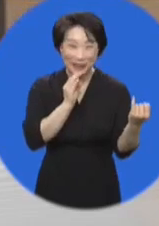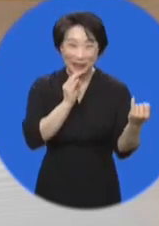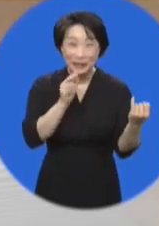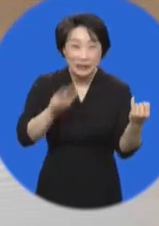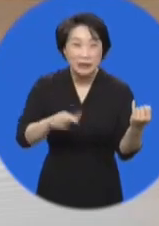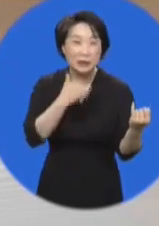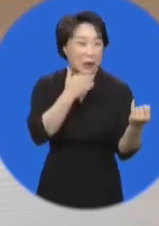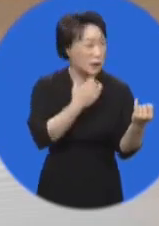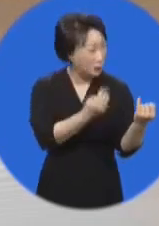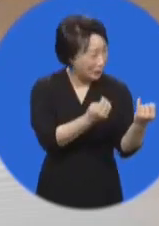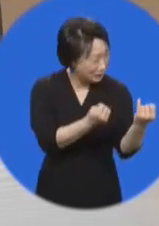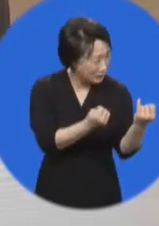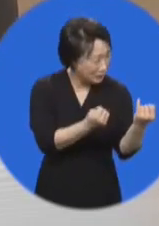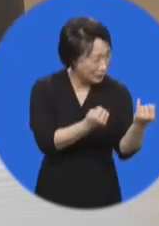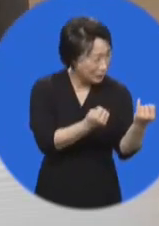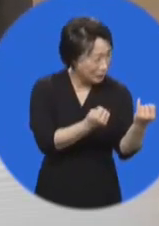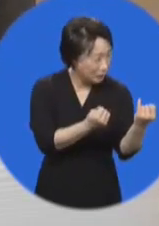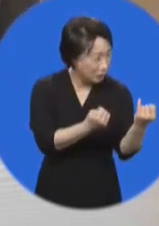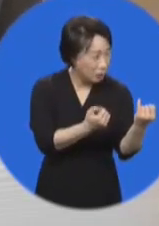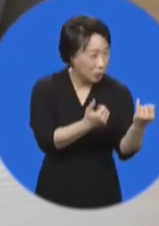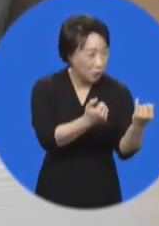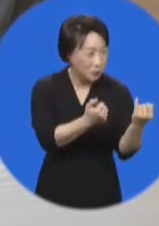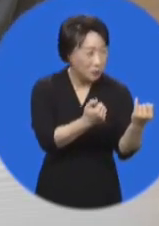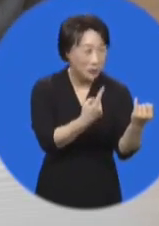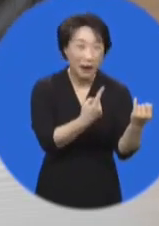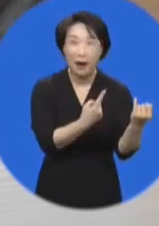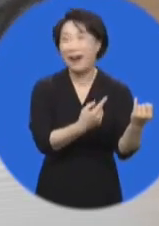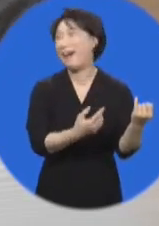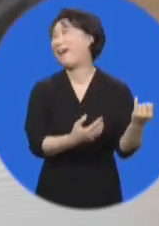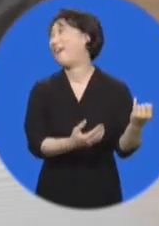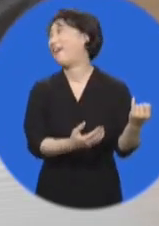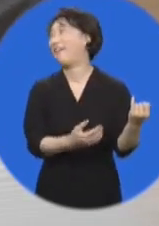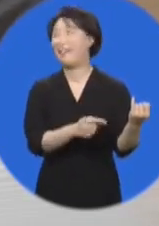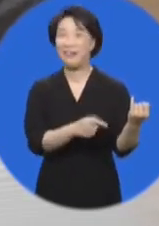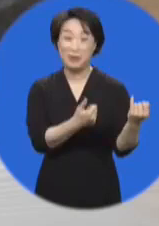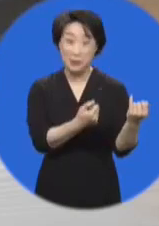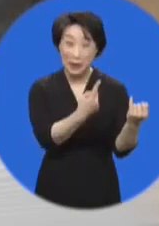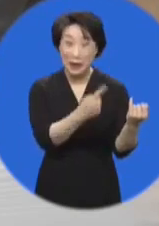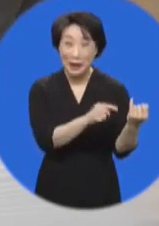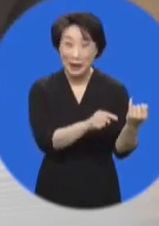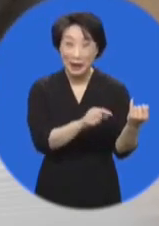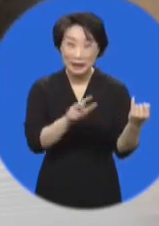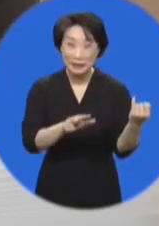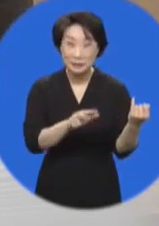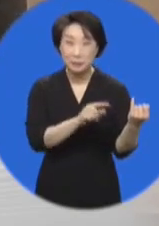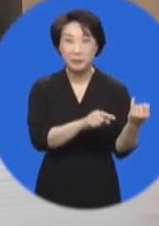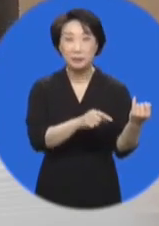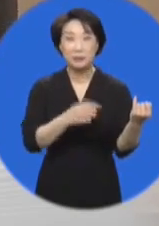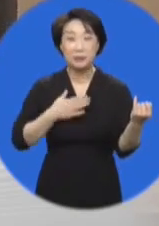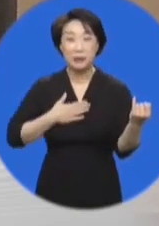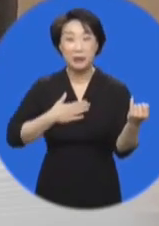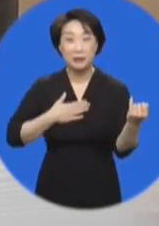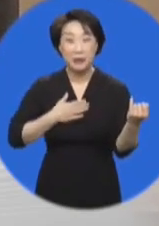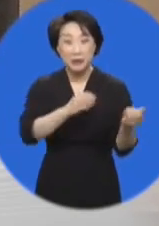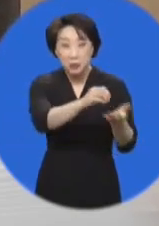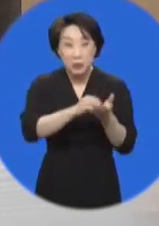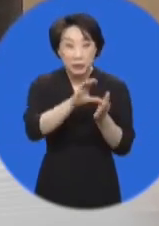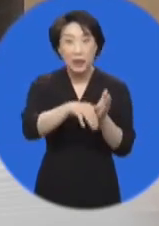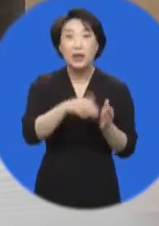지금 몇 살이지? 51이요. 51 살인데 19살에